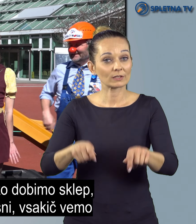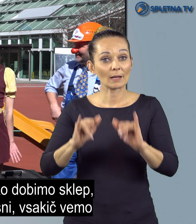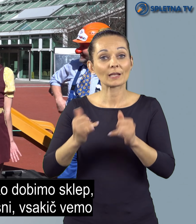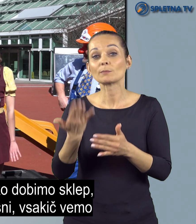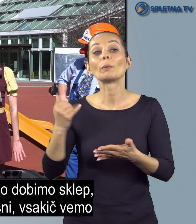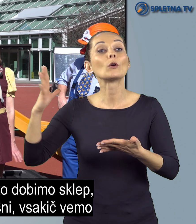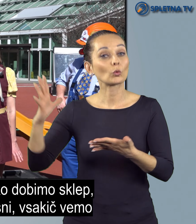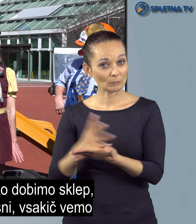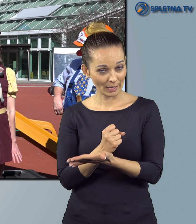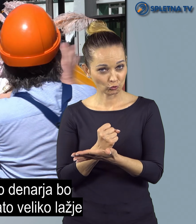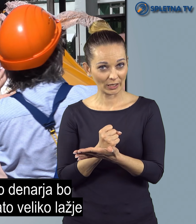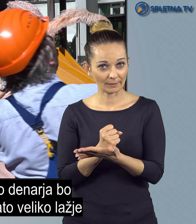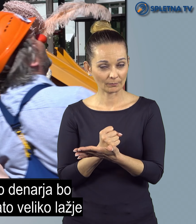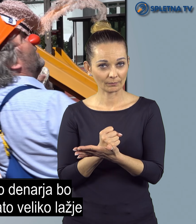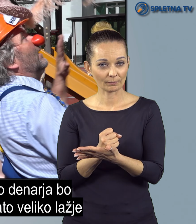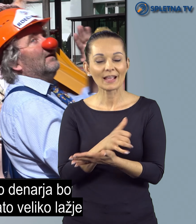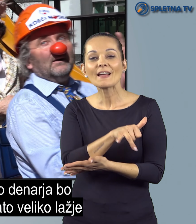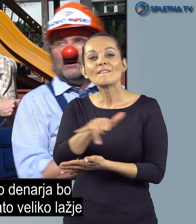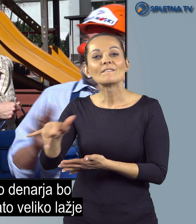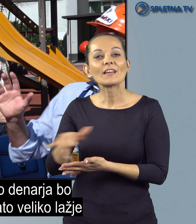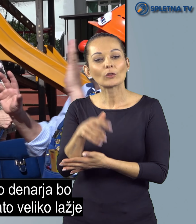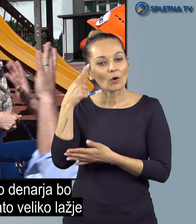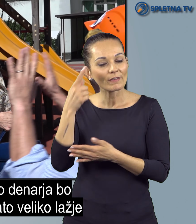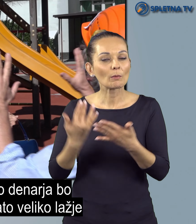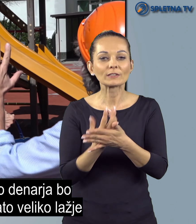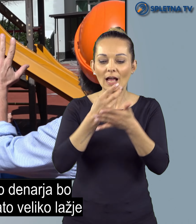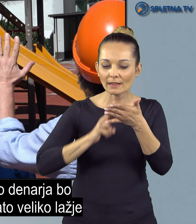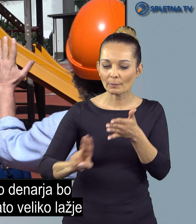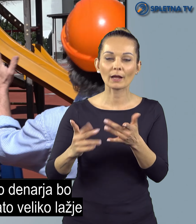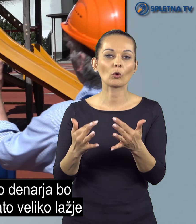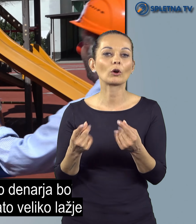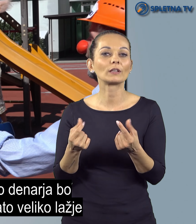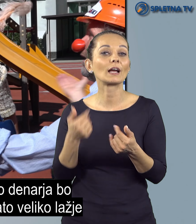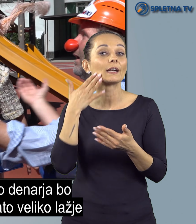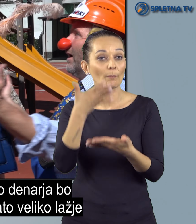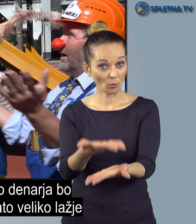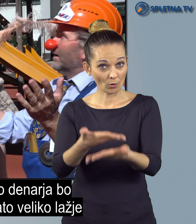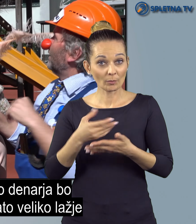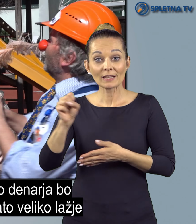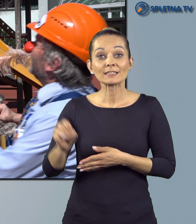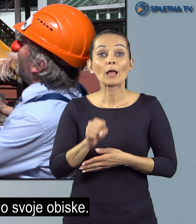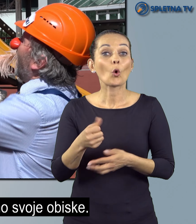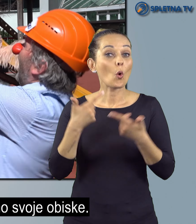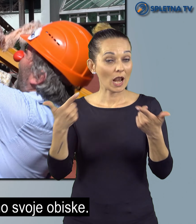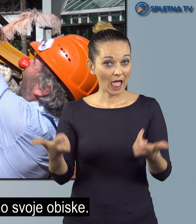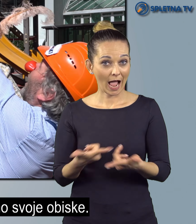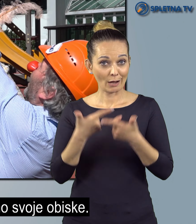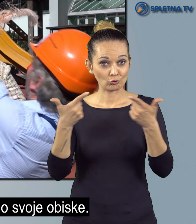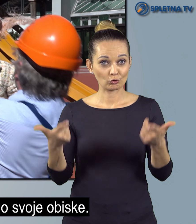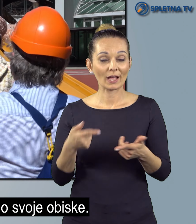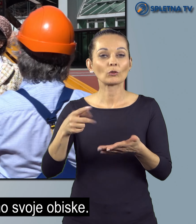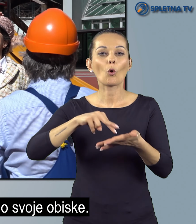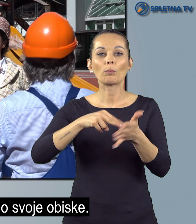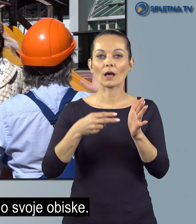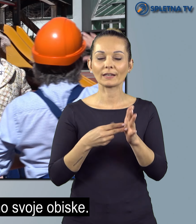smo bili uspešni, vsakič vemo vnaprej, koliko denarja bo nakazanega in zato veliko lažje